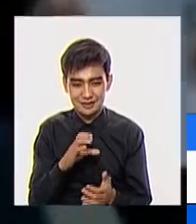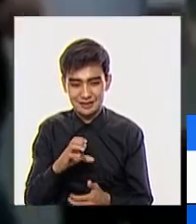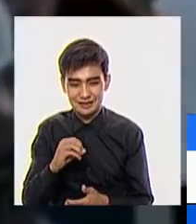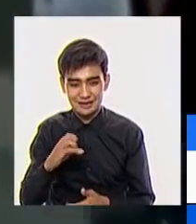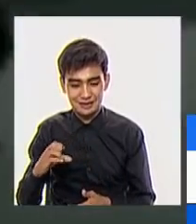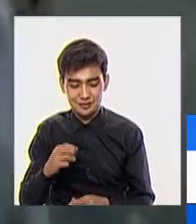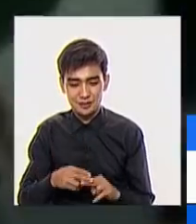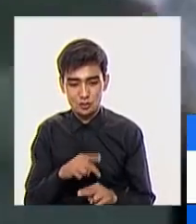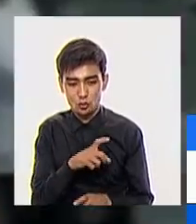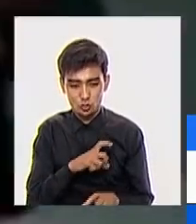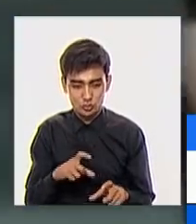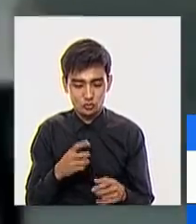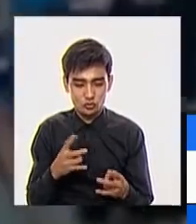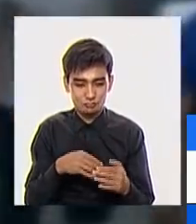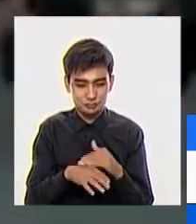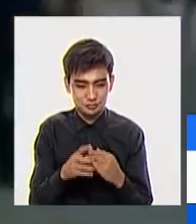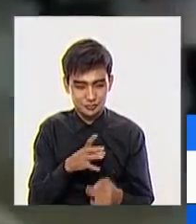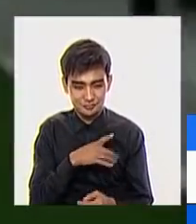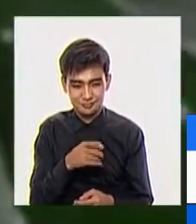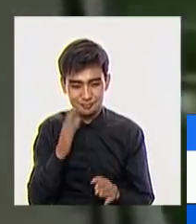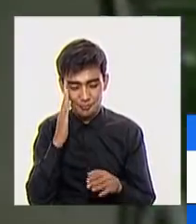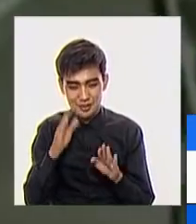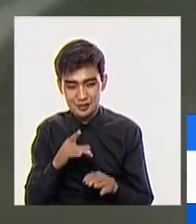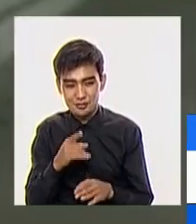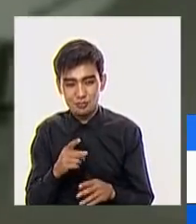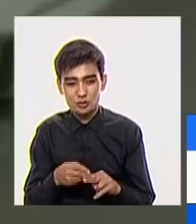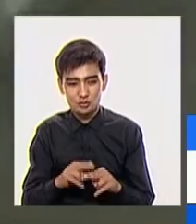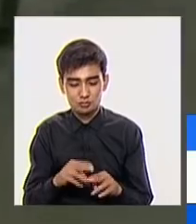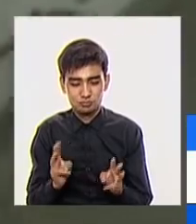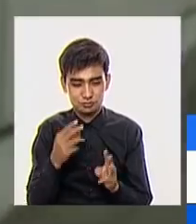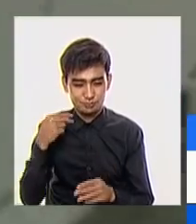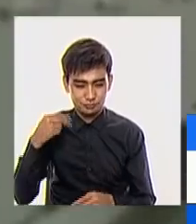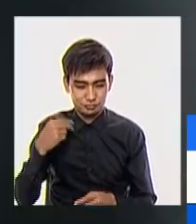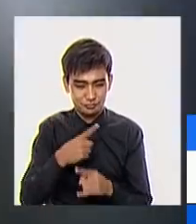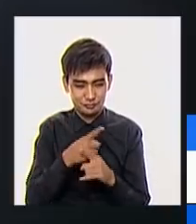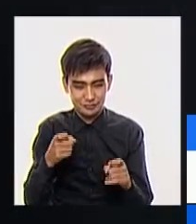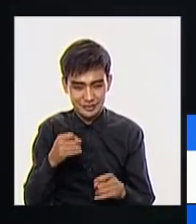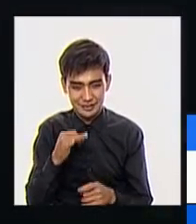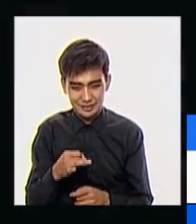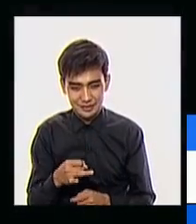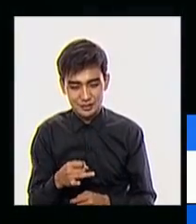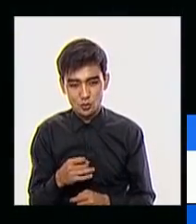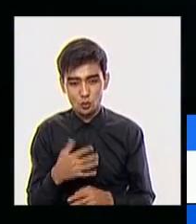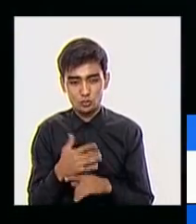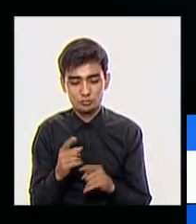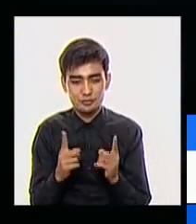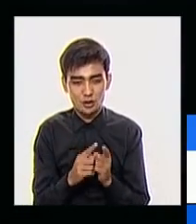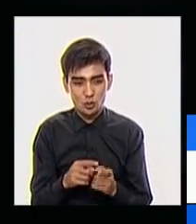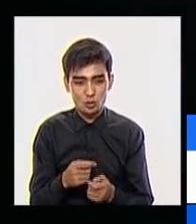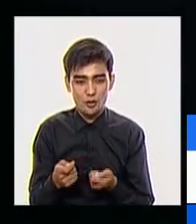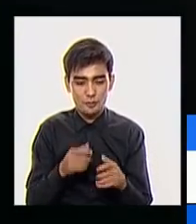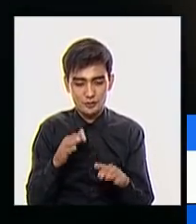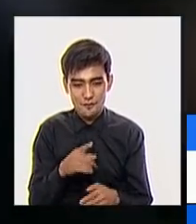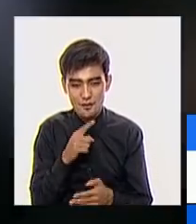их сотрудники были вынуждены покинуть жилые помещения из-за сработавшей пожарной сигнализации. На улице они встретились с руководством и